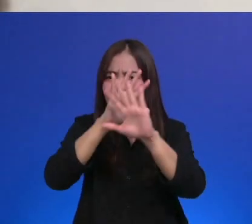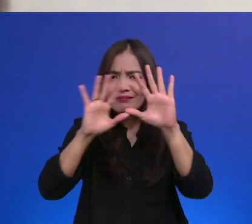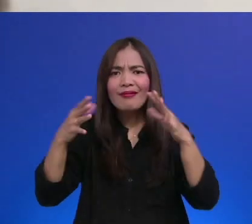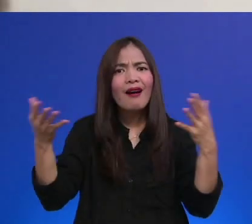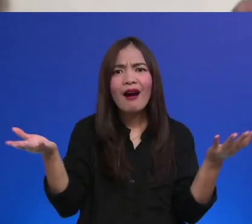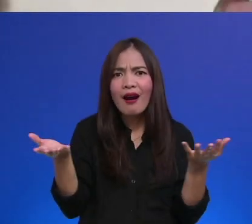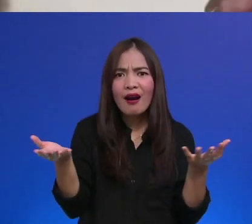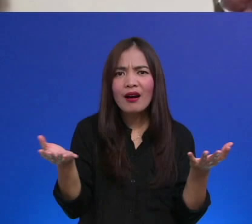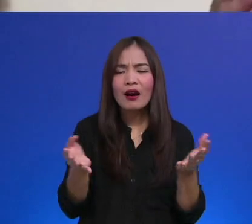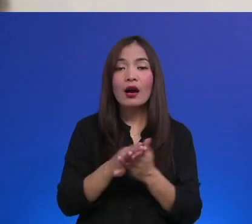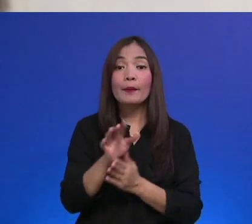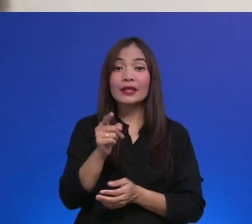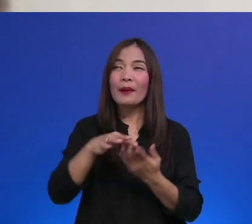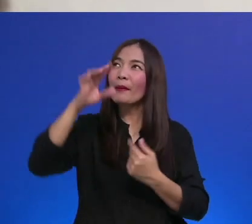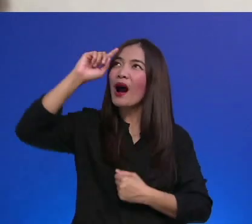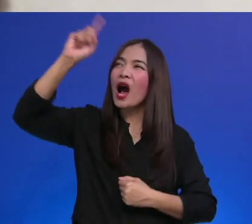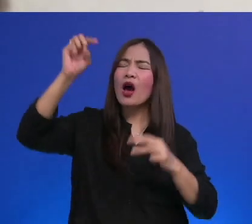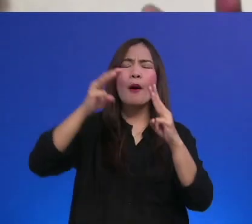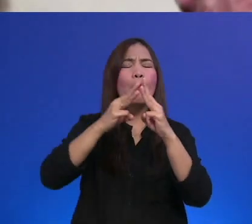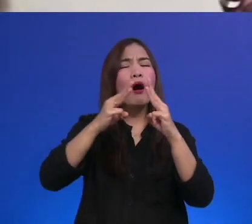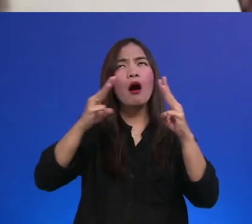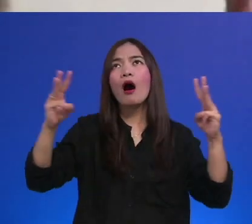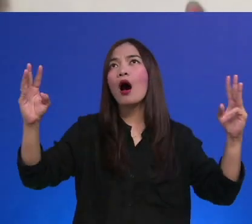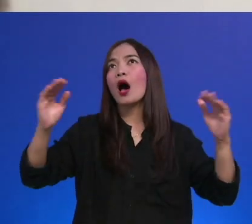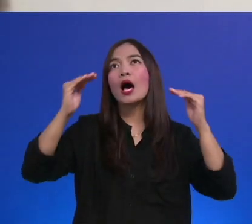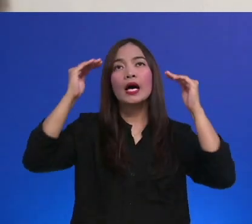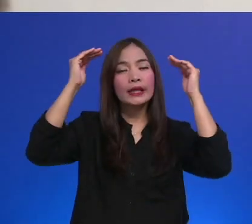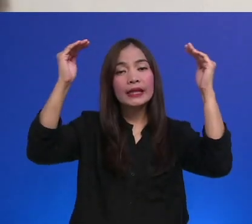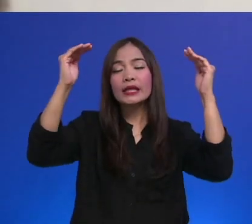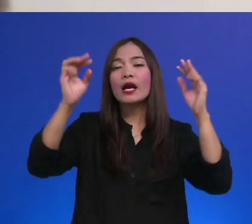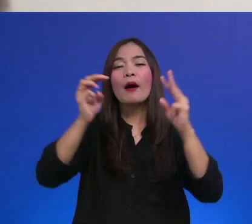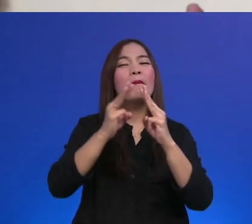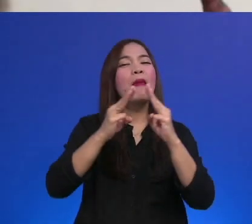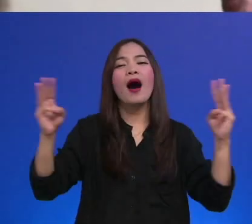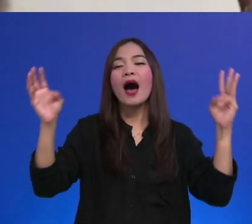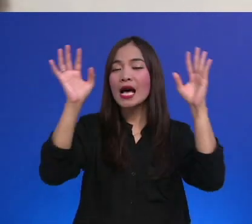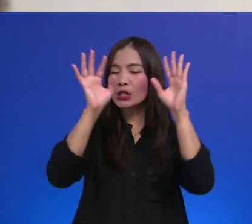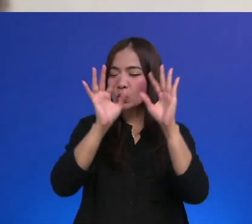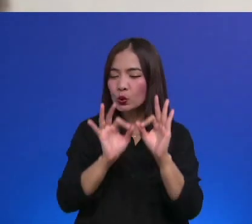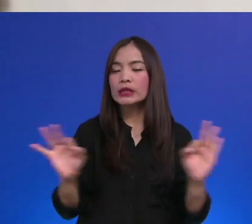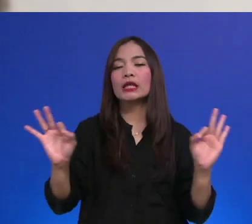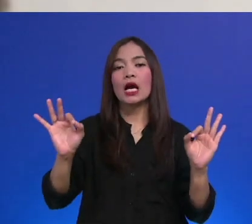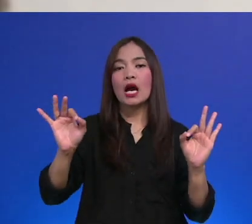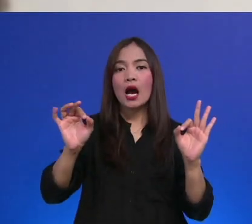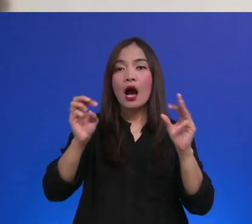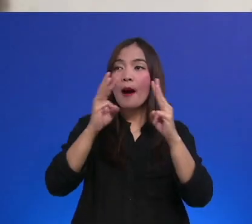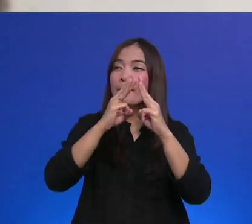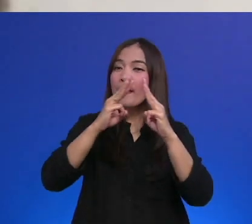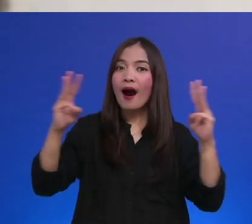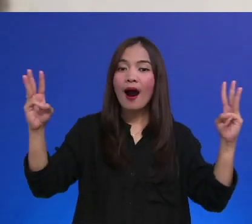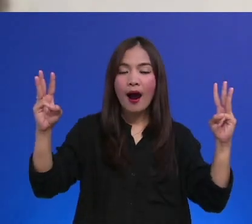karena Allah Maha Tinggi maha suci Allah Maha murah